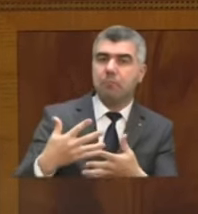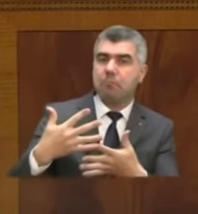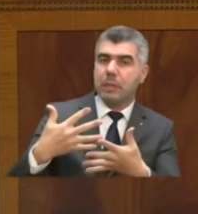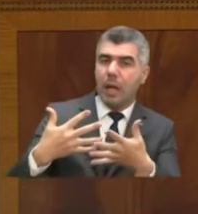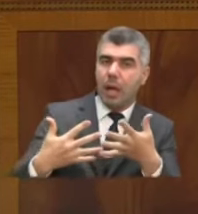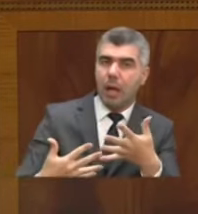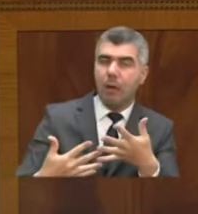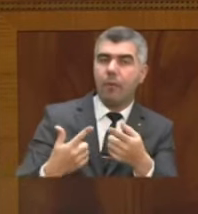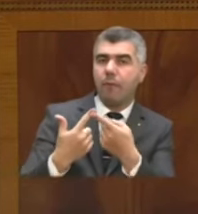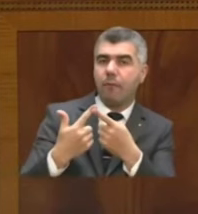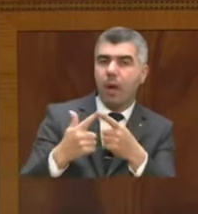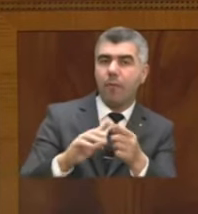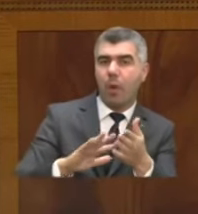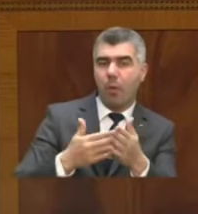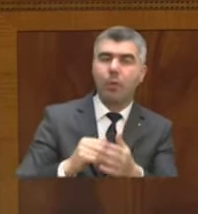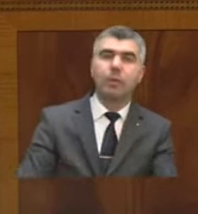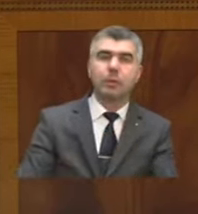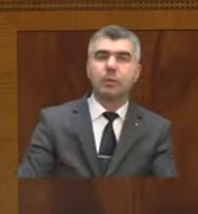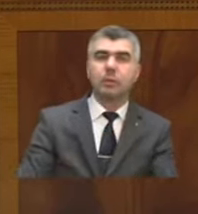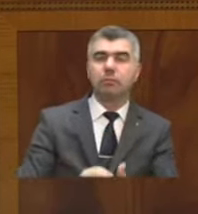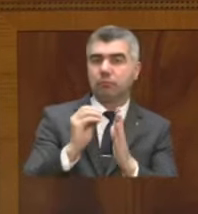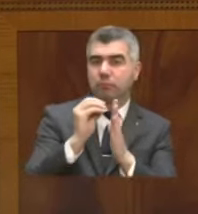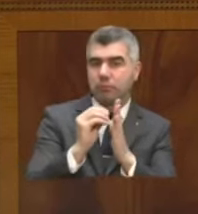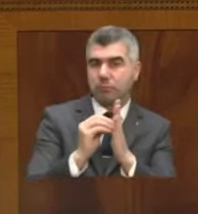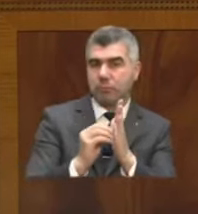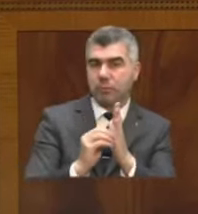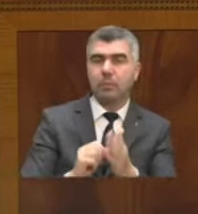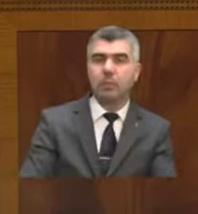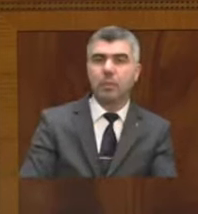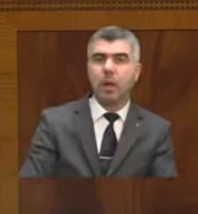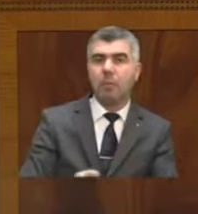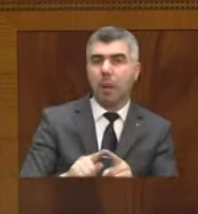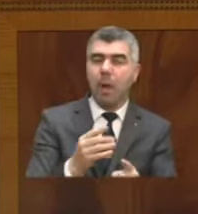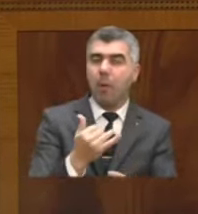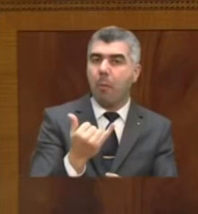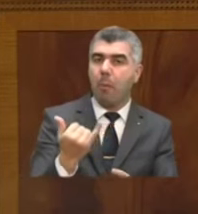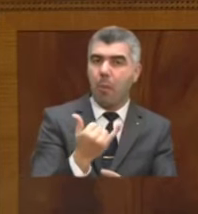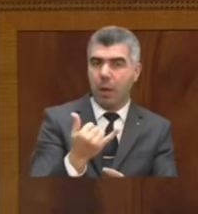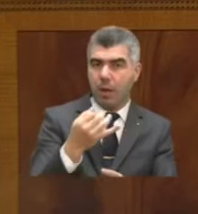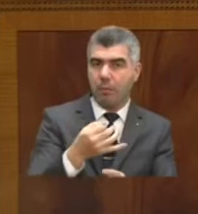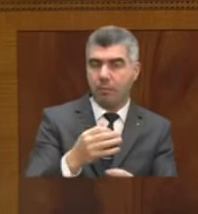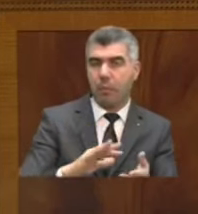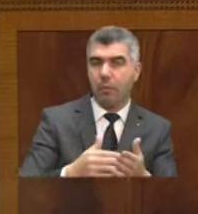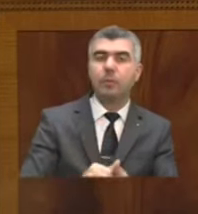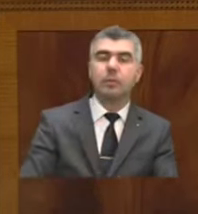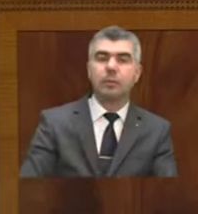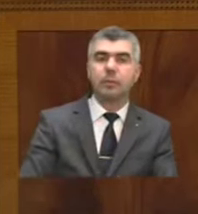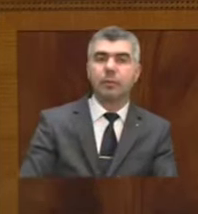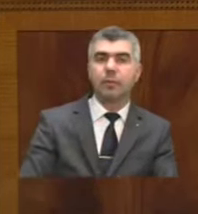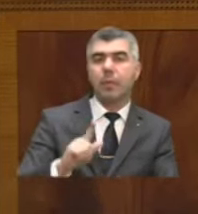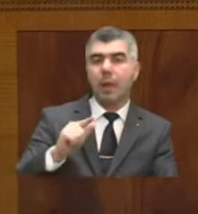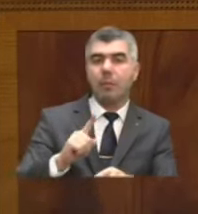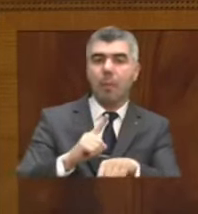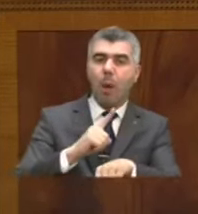من المحددات الأساسية، ولكن من بينها وما هو مهم هو مراعاة